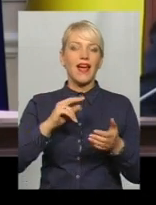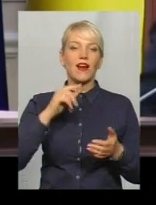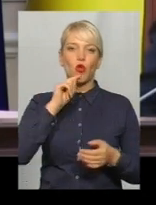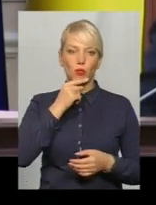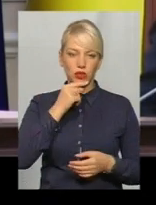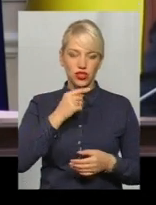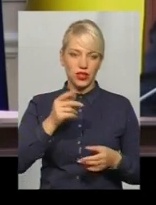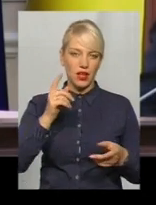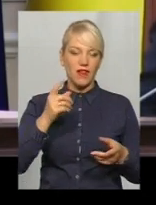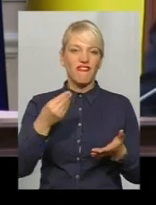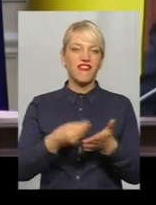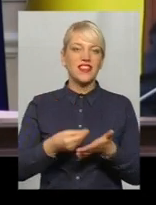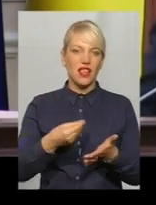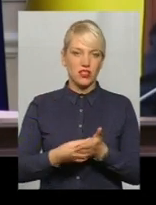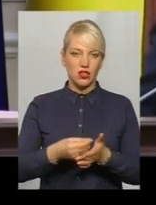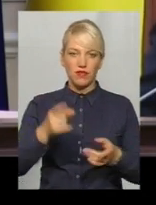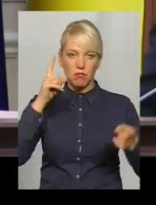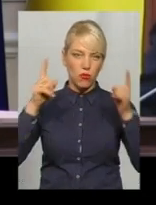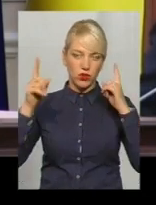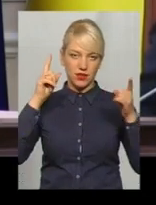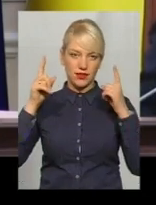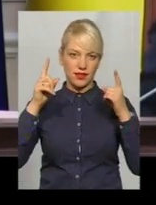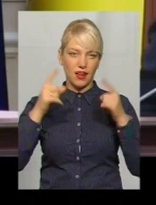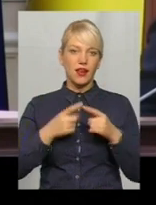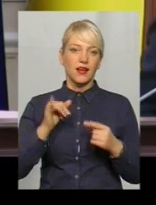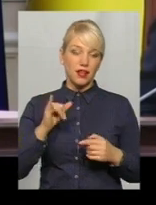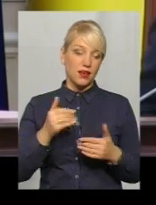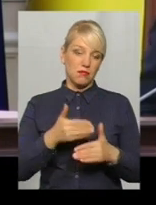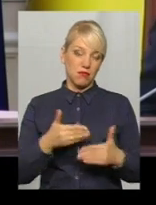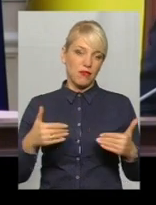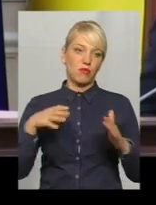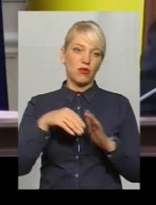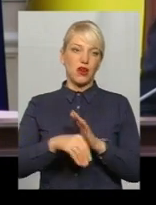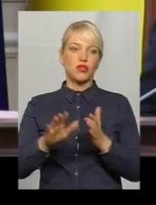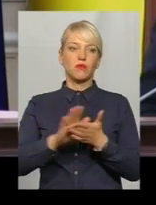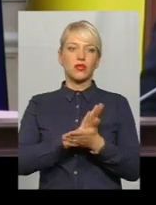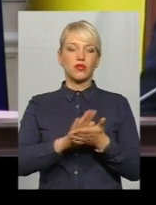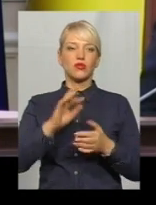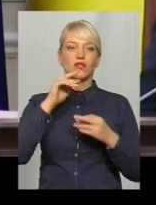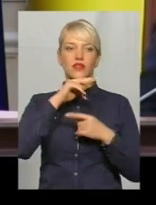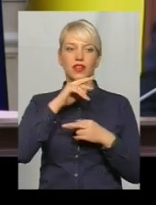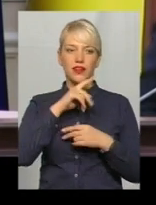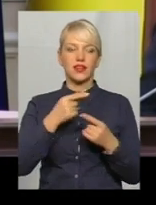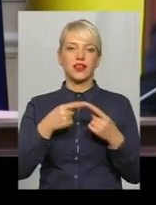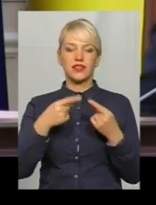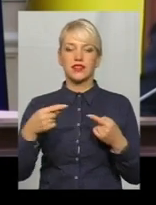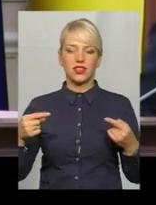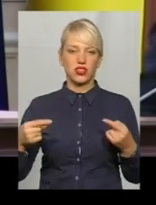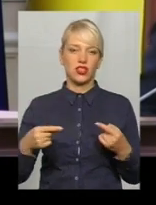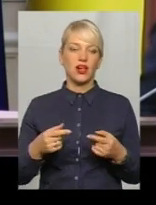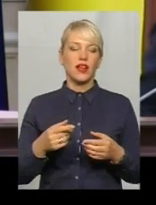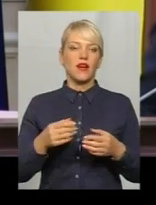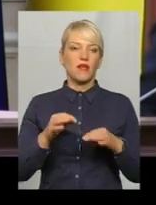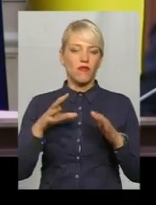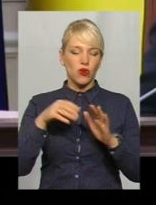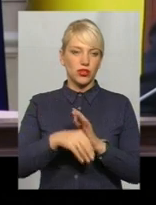потрясіння. Вони не можуть дозволити собі лікуватись. І ми, звісно, запроваджуємо там безкоштовні ліки, якісь інші речі робимо. Але